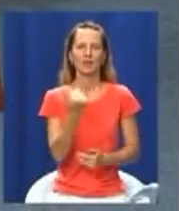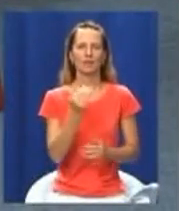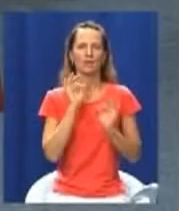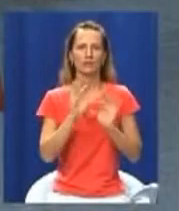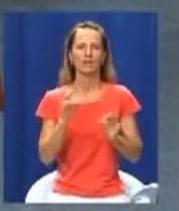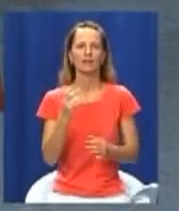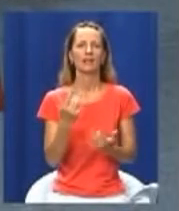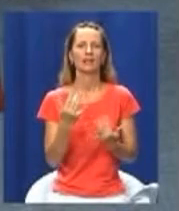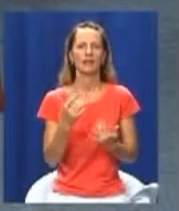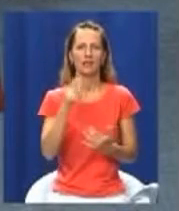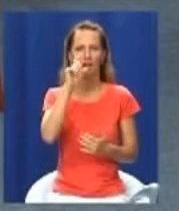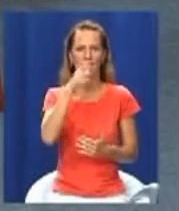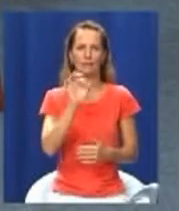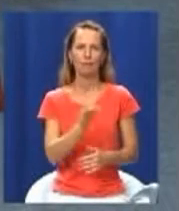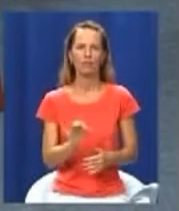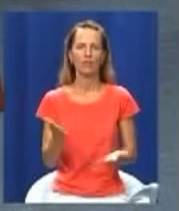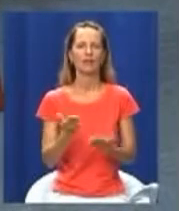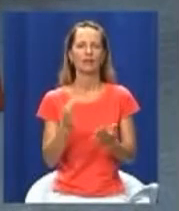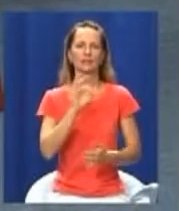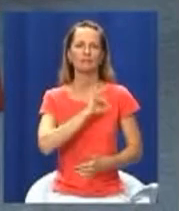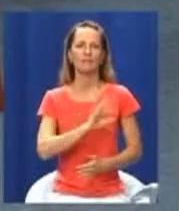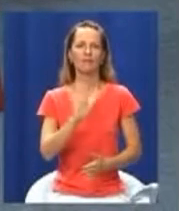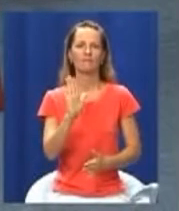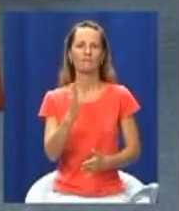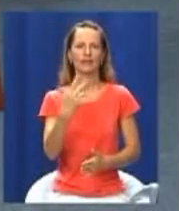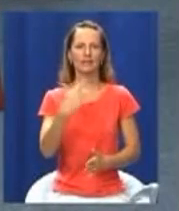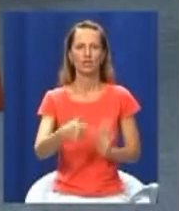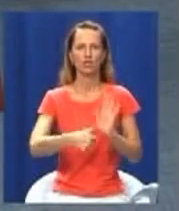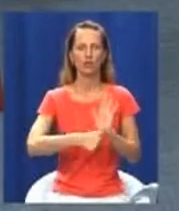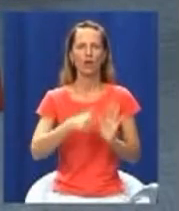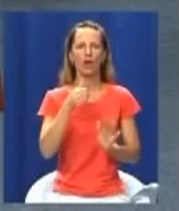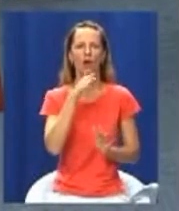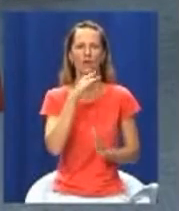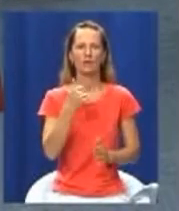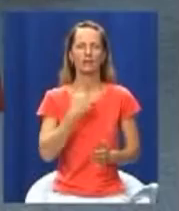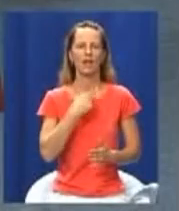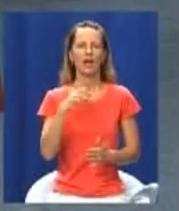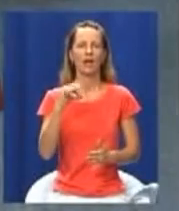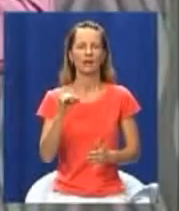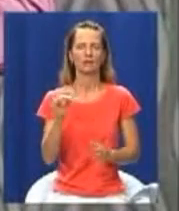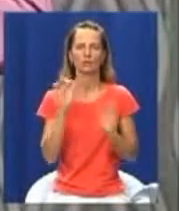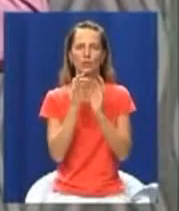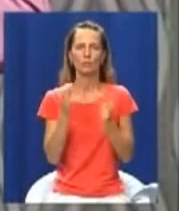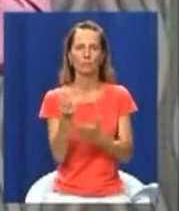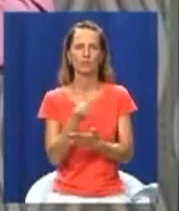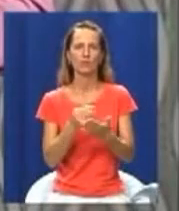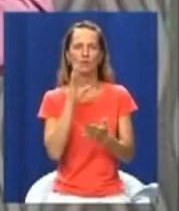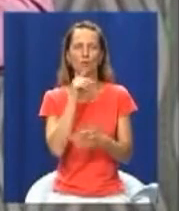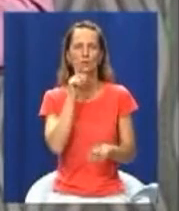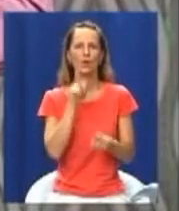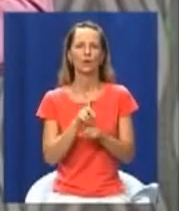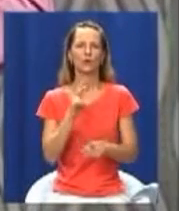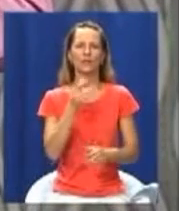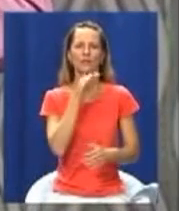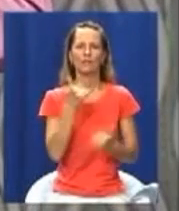На деяких грецьких монетах, які використовувалися ще в 36-му році до нашої ери, збереглося зображення собаки, дуже схожого на